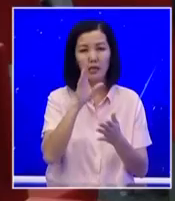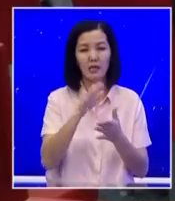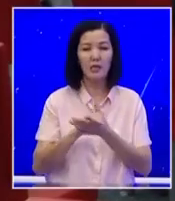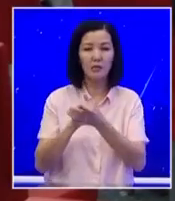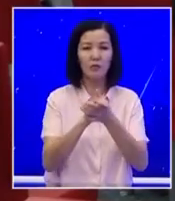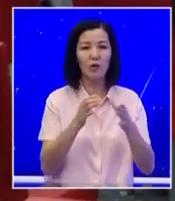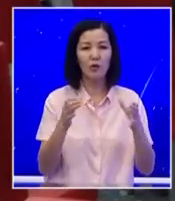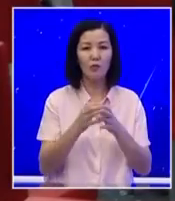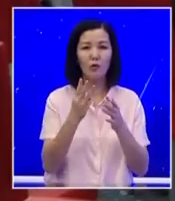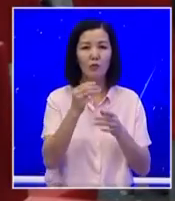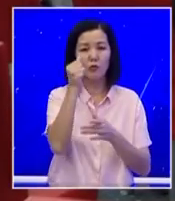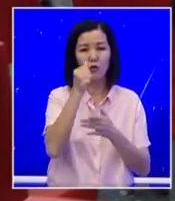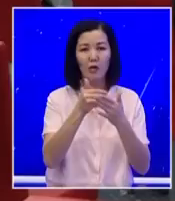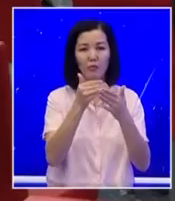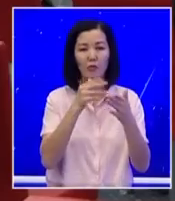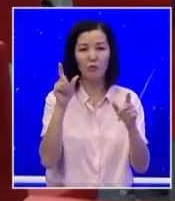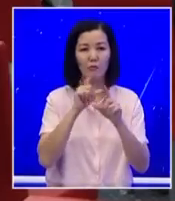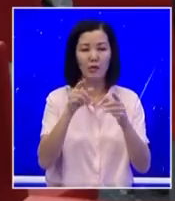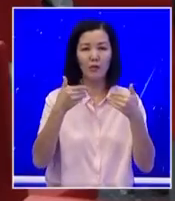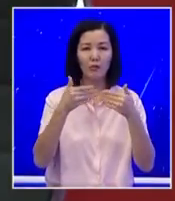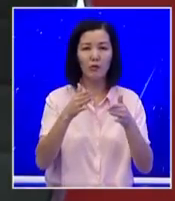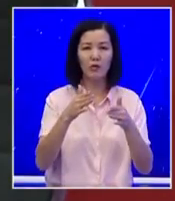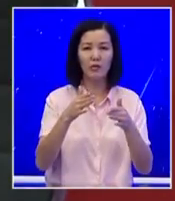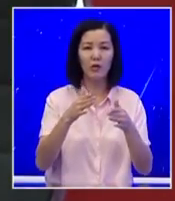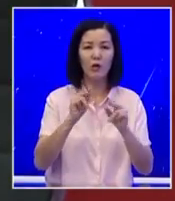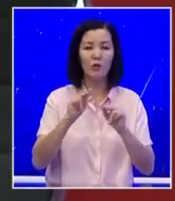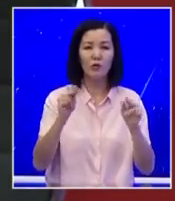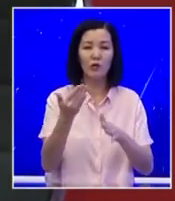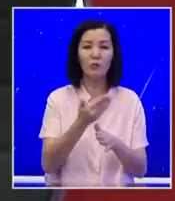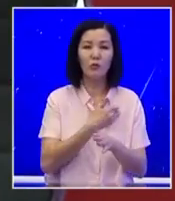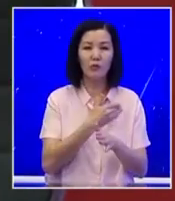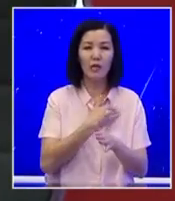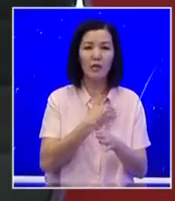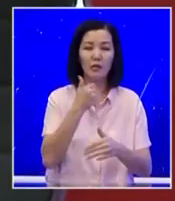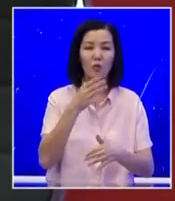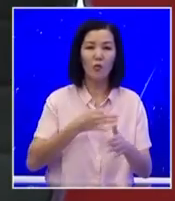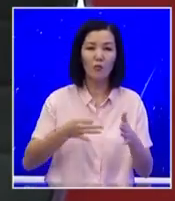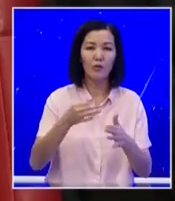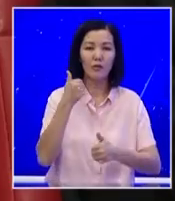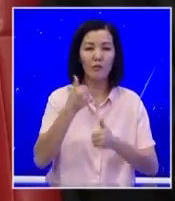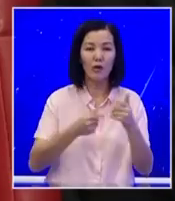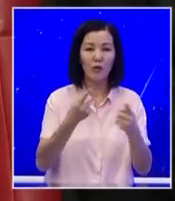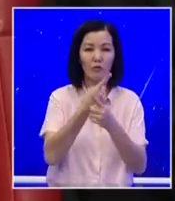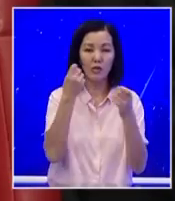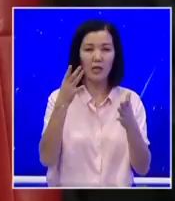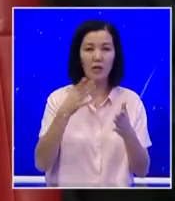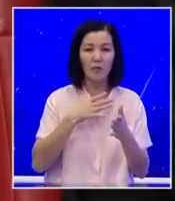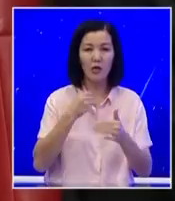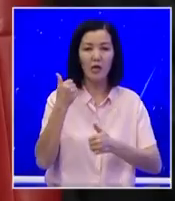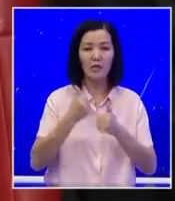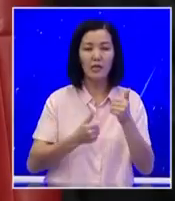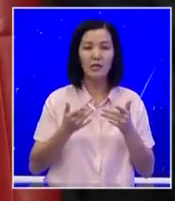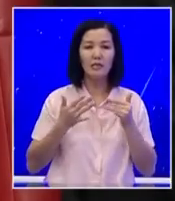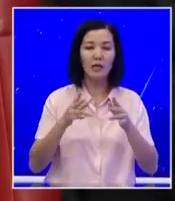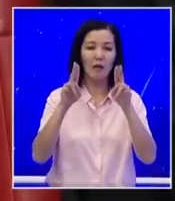салайық, кәсіподақ ұйымы осыдан 3 ай бұрын мектеп бітіруші түлектер арасында ұстаз болғым келеді атты облыстық байқау жариялаған еді. Сайыс талабы